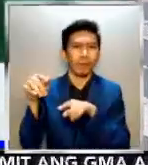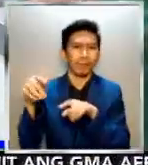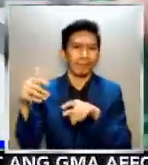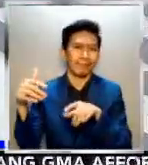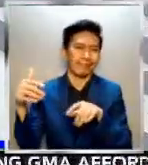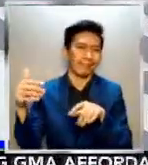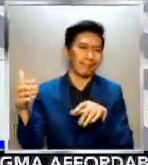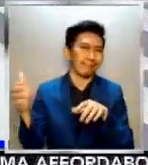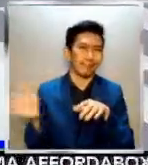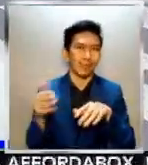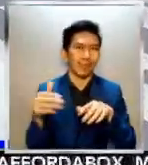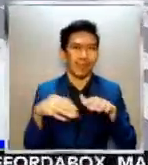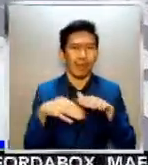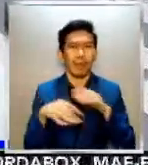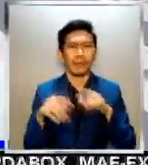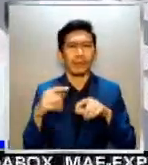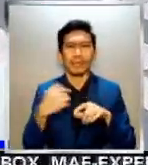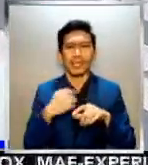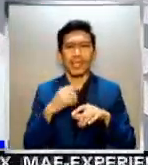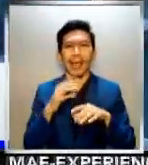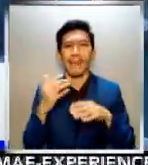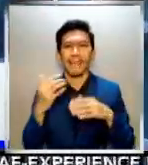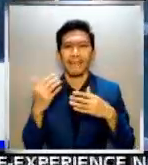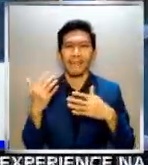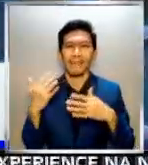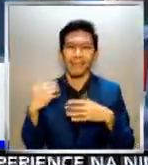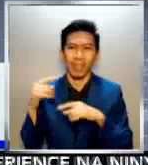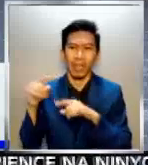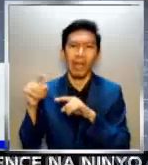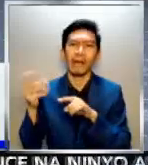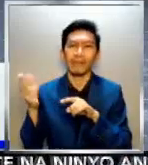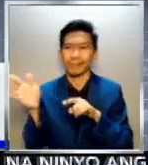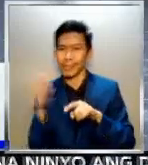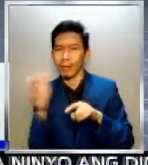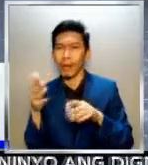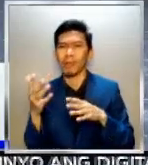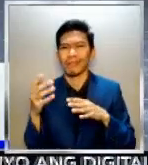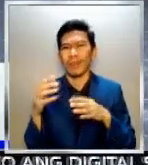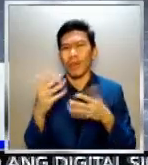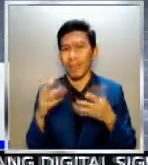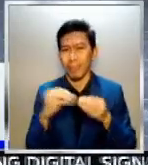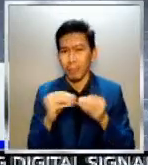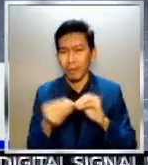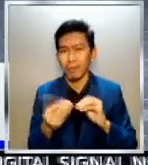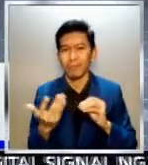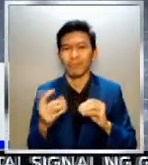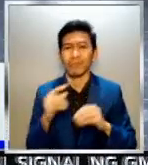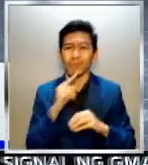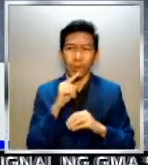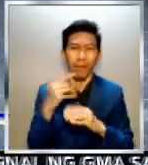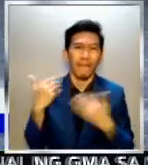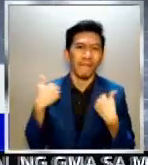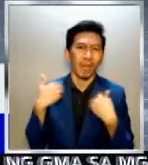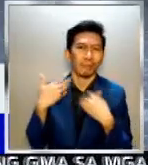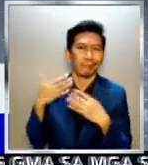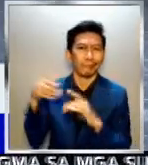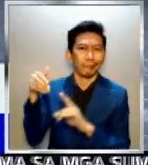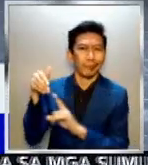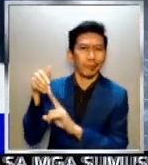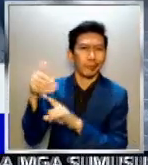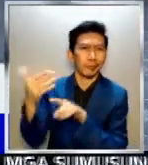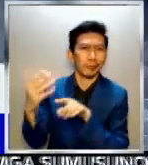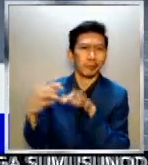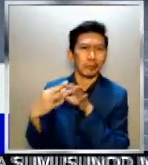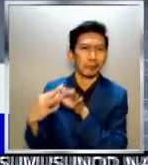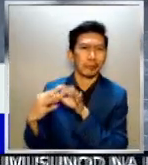Hindi ako, pero tagapunta, kaya lang wala siyang number. Palakasan eh! Ang mga reklamo ng palakasan, pinabulaanan ng mga nangangasiwa sa